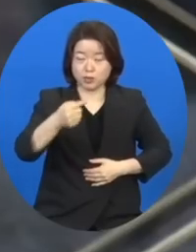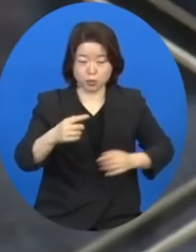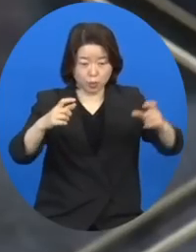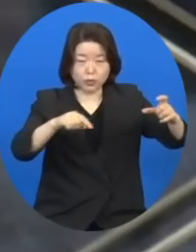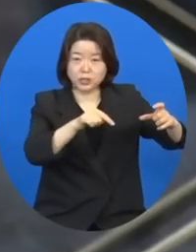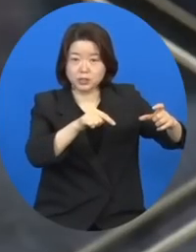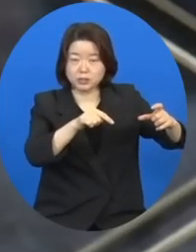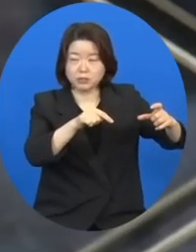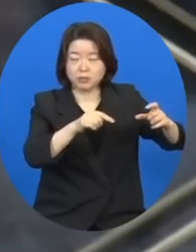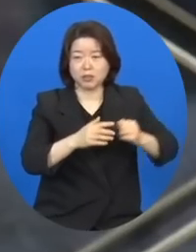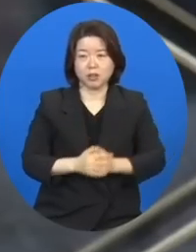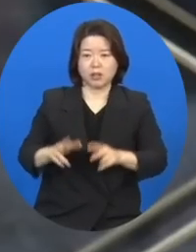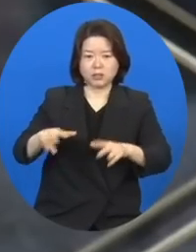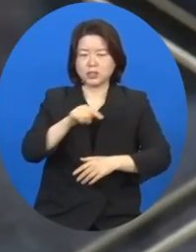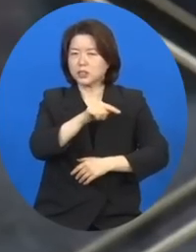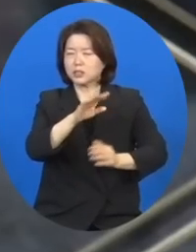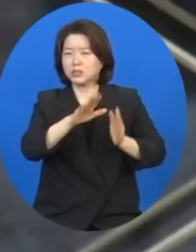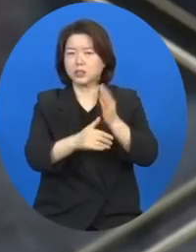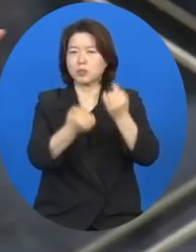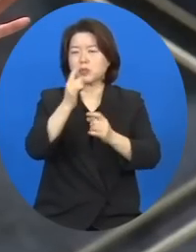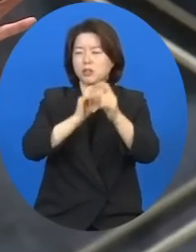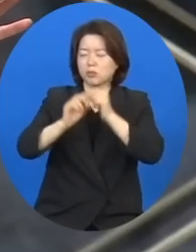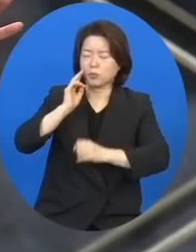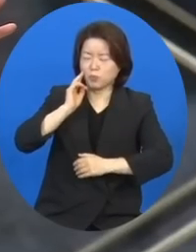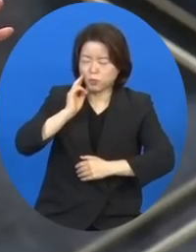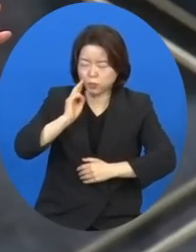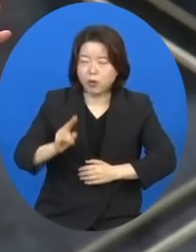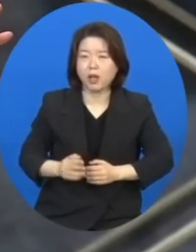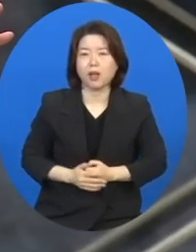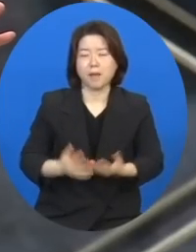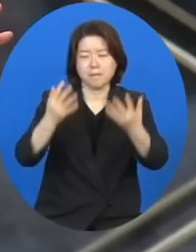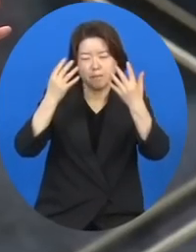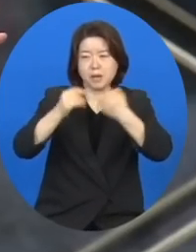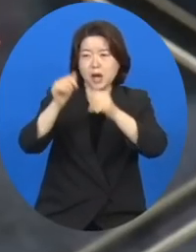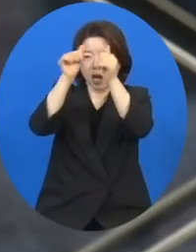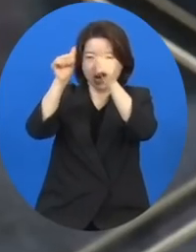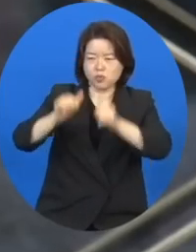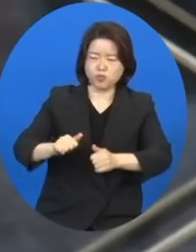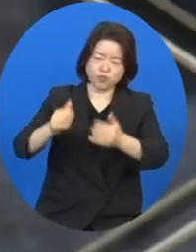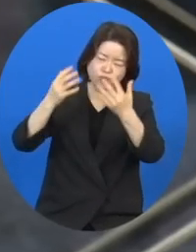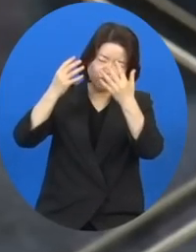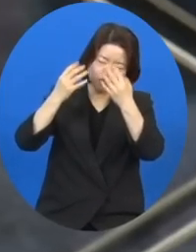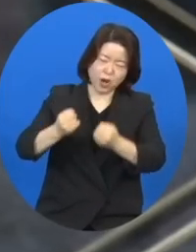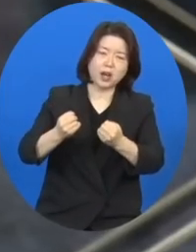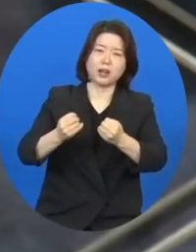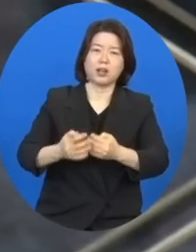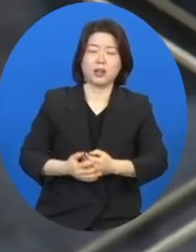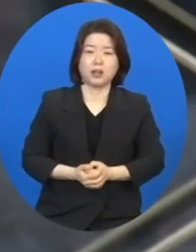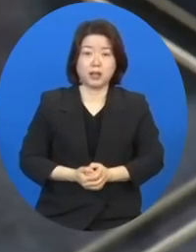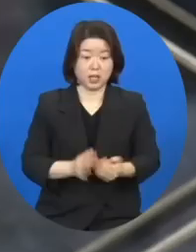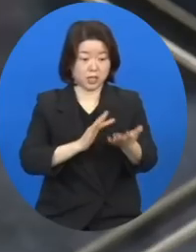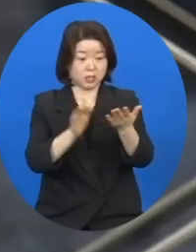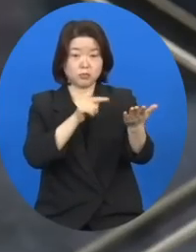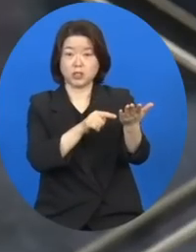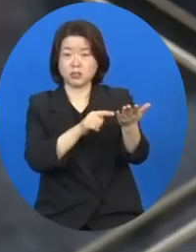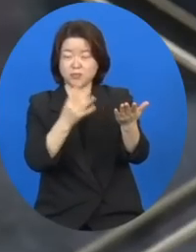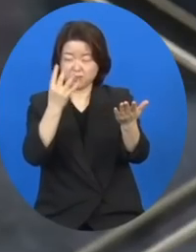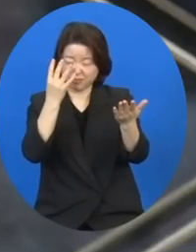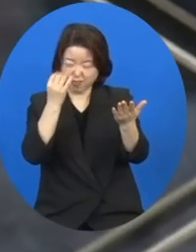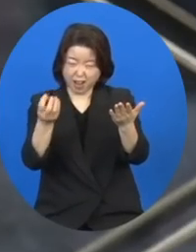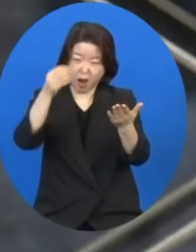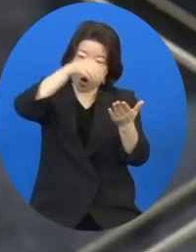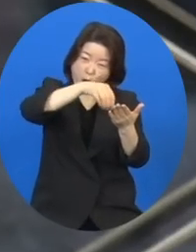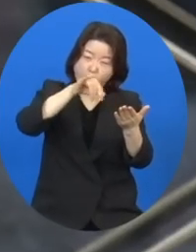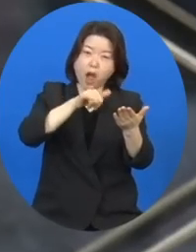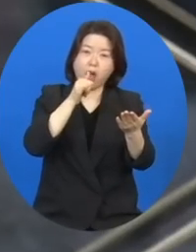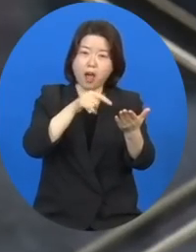그때보다 더 심각하죠. 오늘날 시대는요 얼마나 많은 우상들이 있는지 몰라요. 온갖 우상이 스마트폰에 다 담겨 있어요.